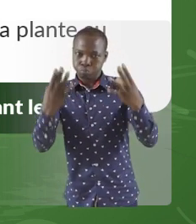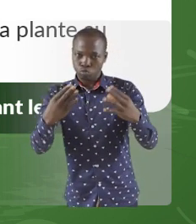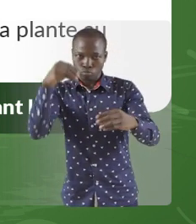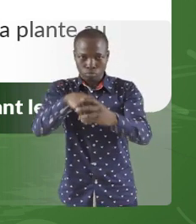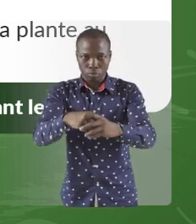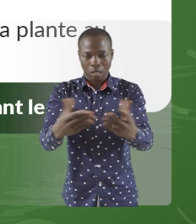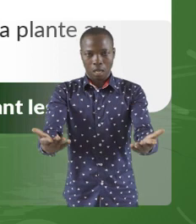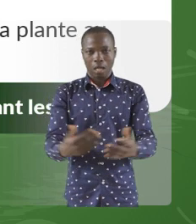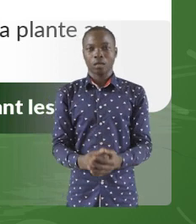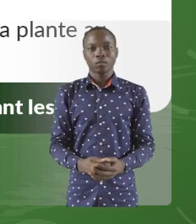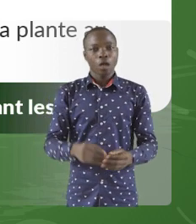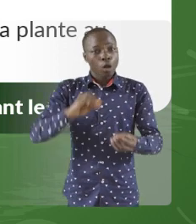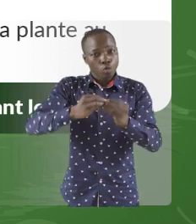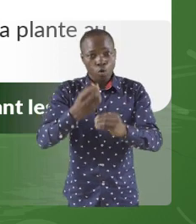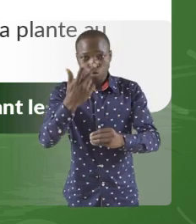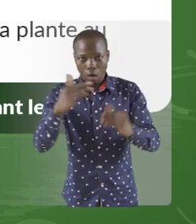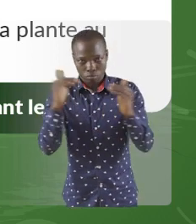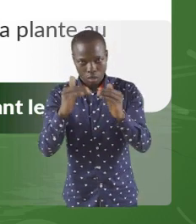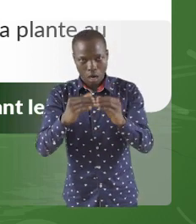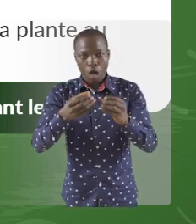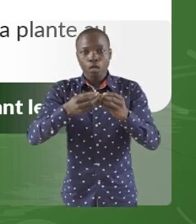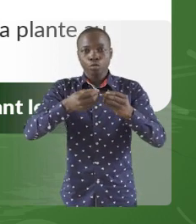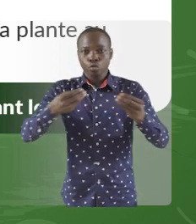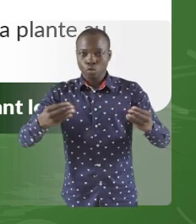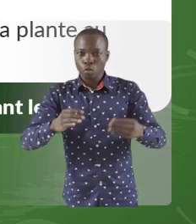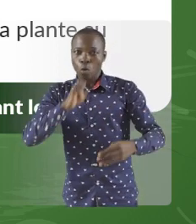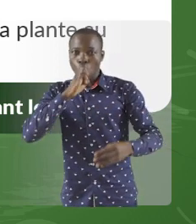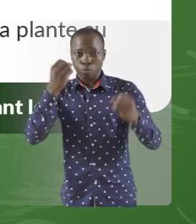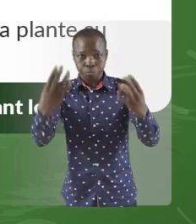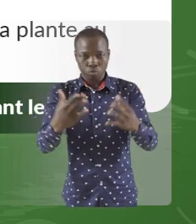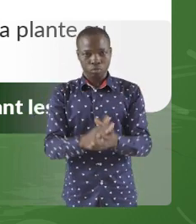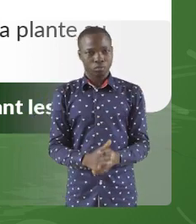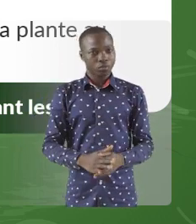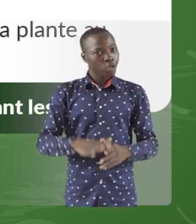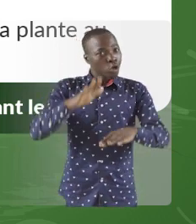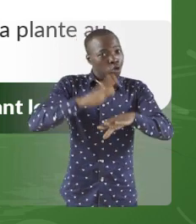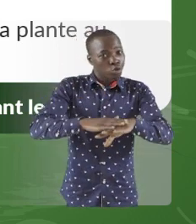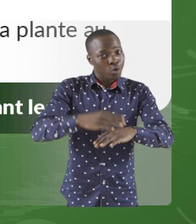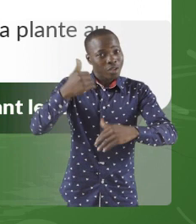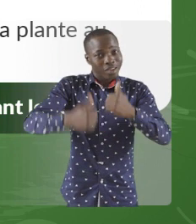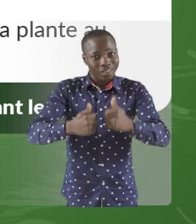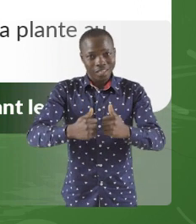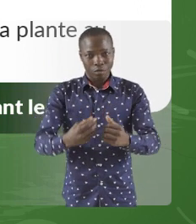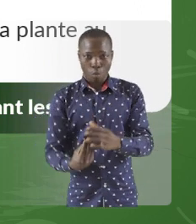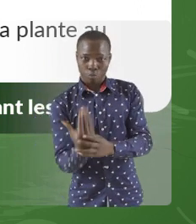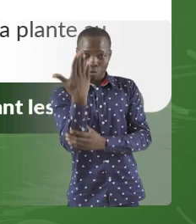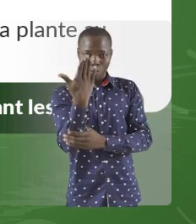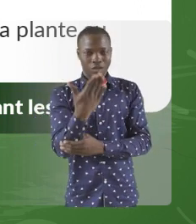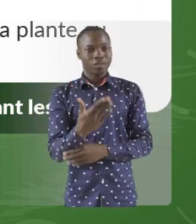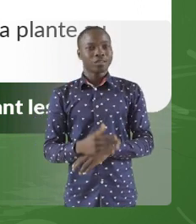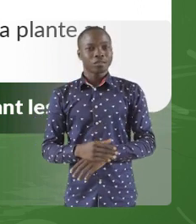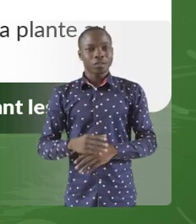hydromorphe. Sur lesquels poussent des plantes à cycle